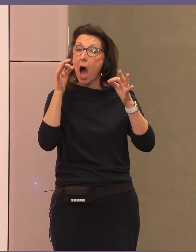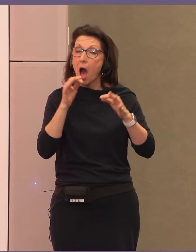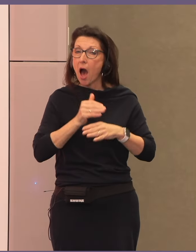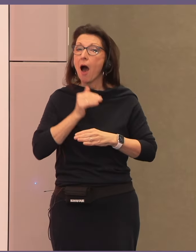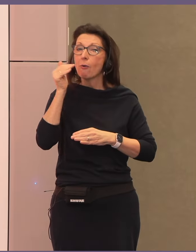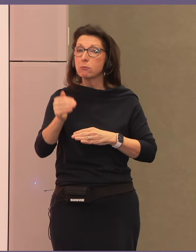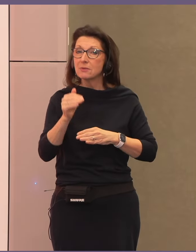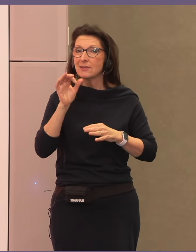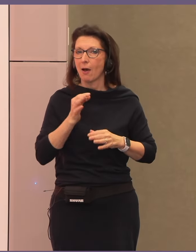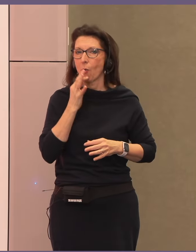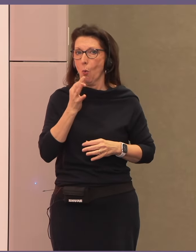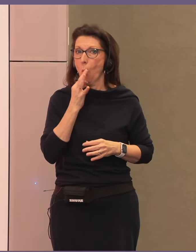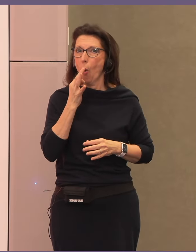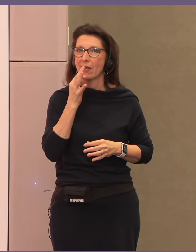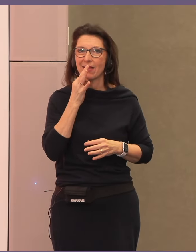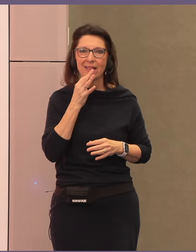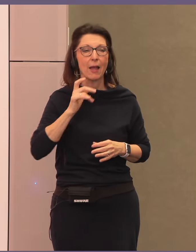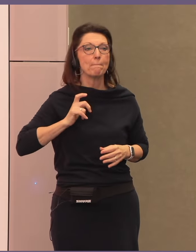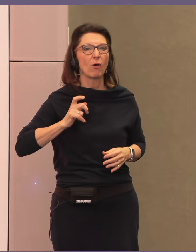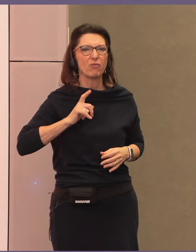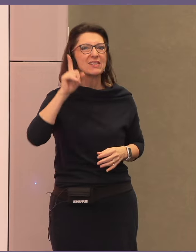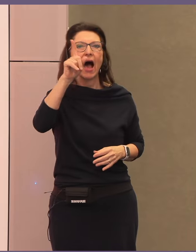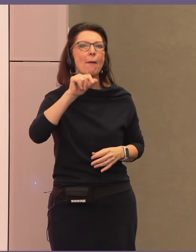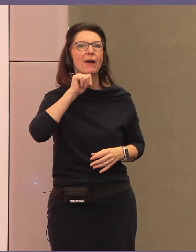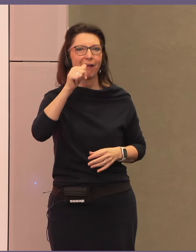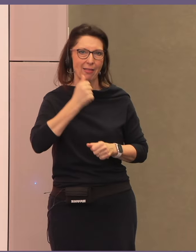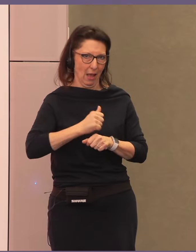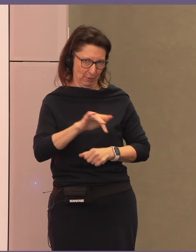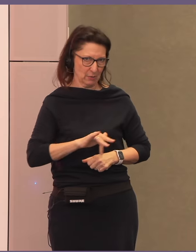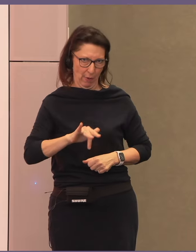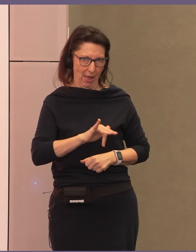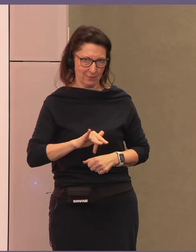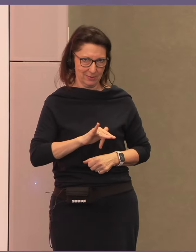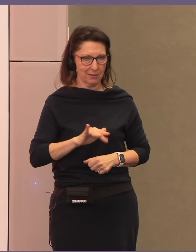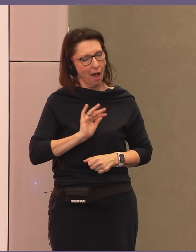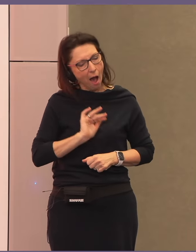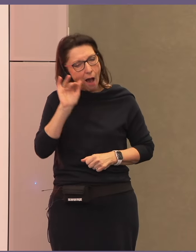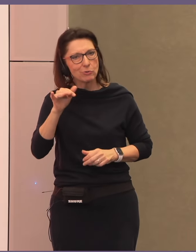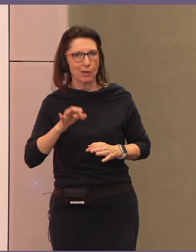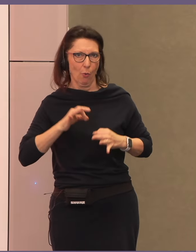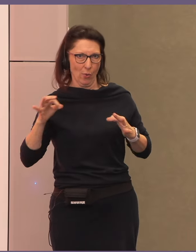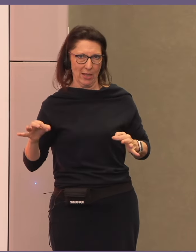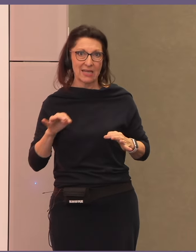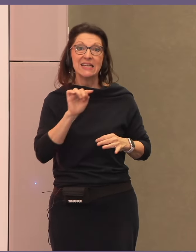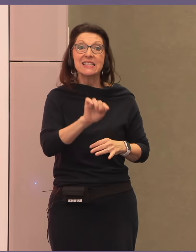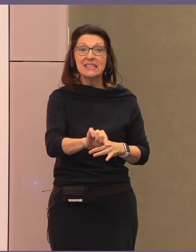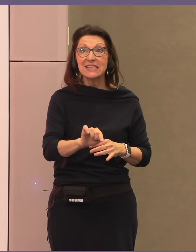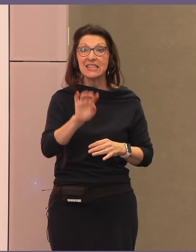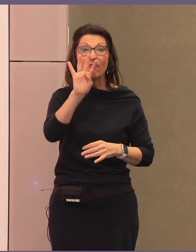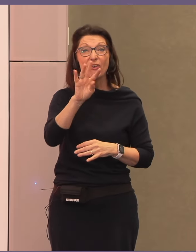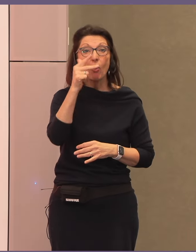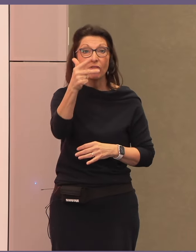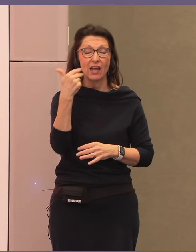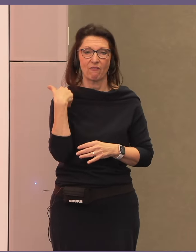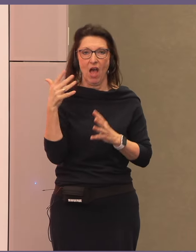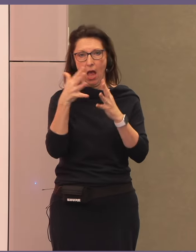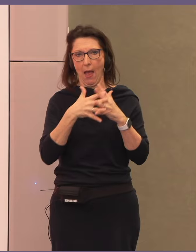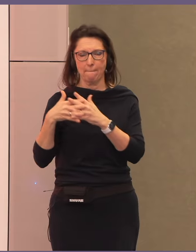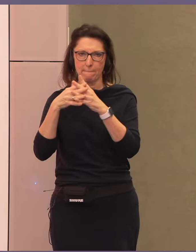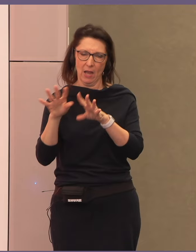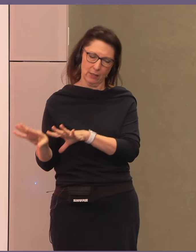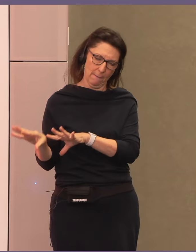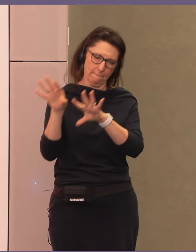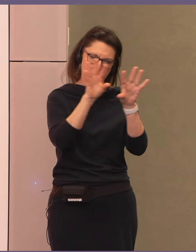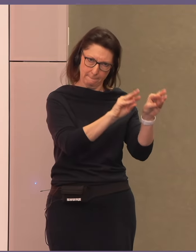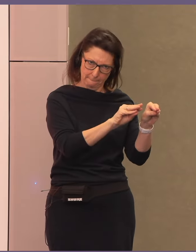aktiv, nicht mit einem Posten. Thalmann ging 1933-1934 in die USA. Die Historikerin Edith